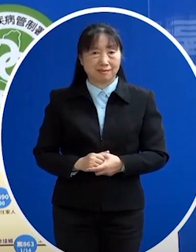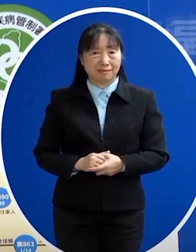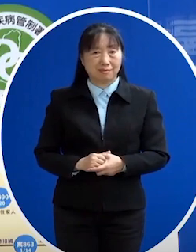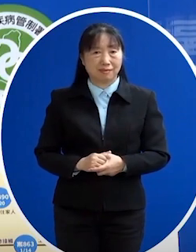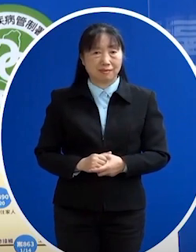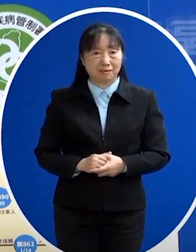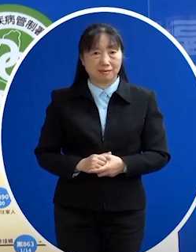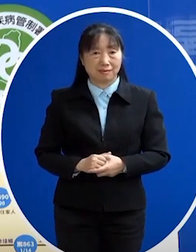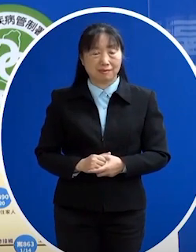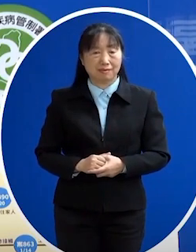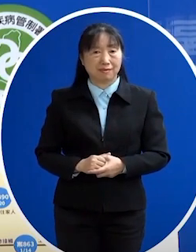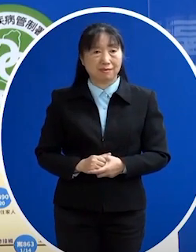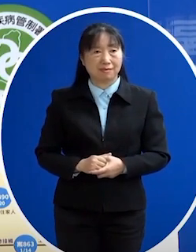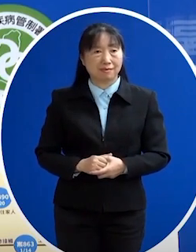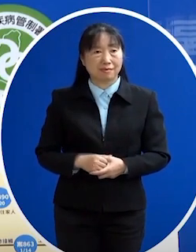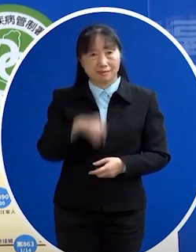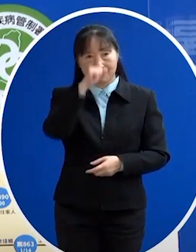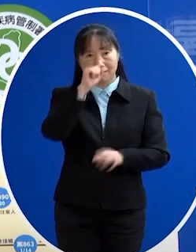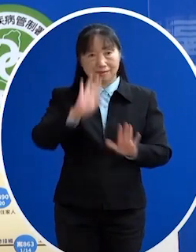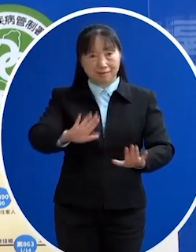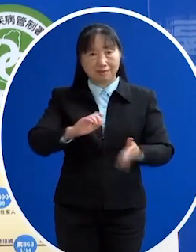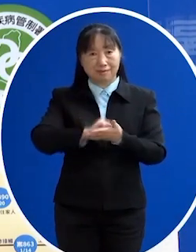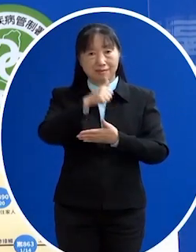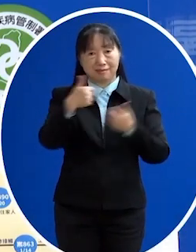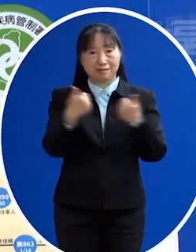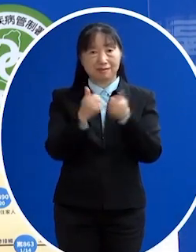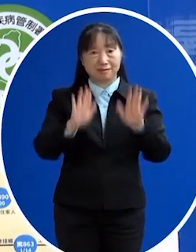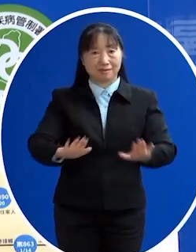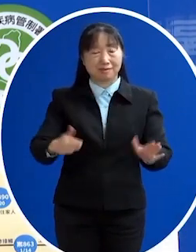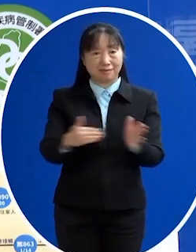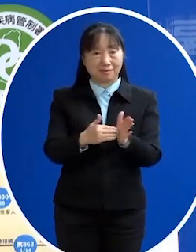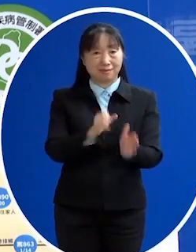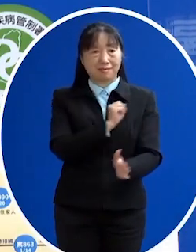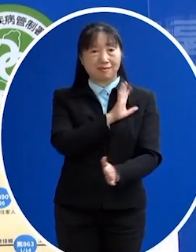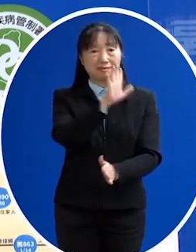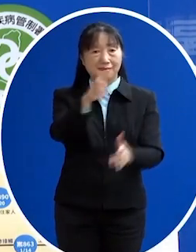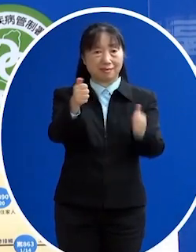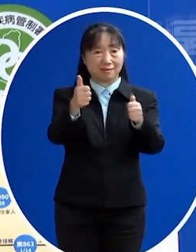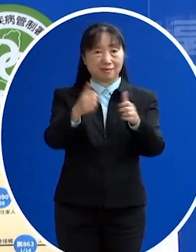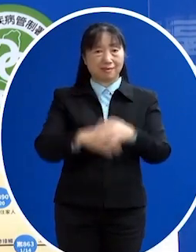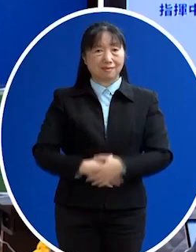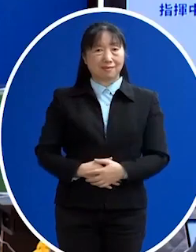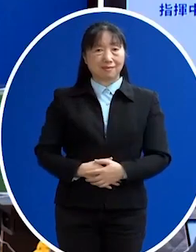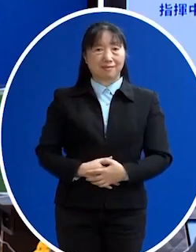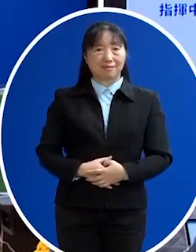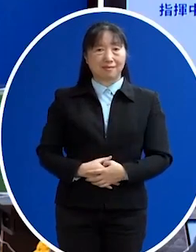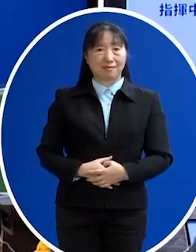好，那我们今天的记者会就到这里，谢谢，谢谢大家。